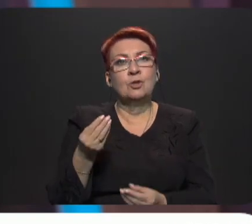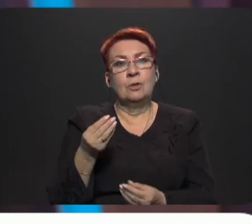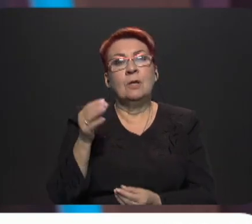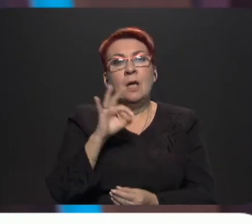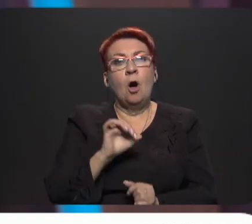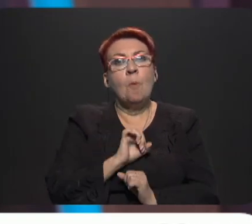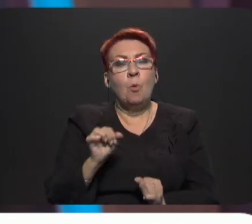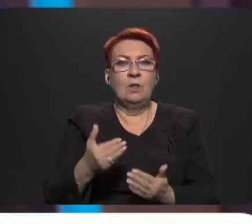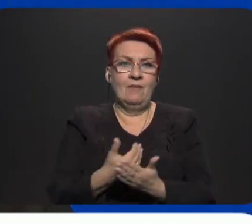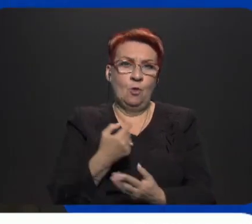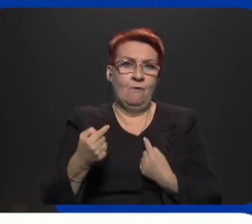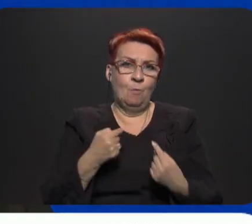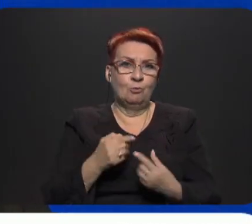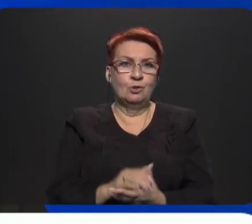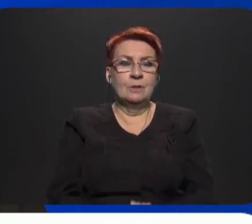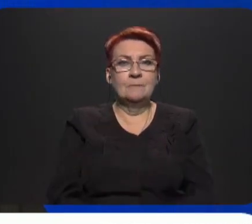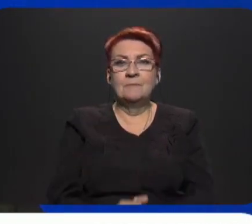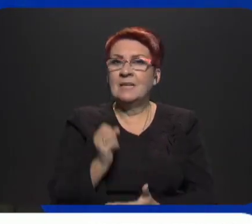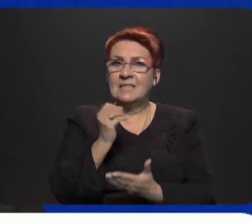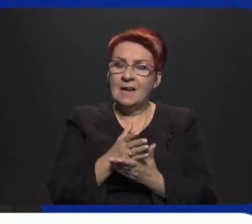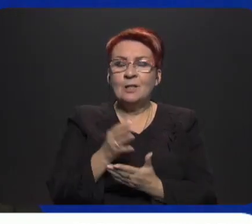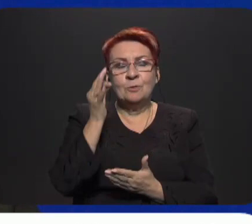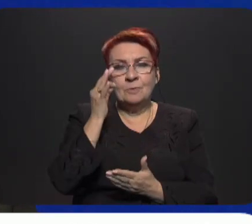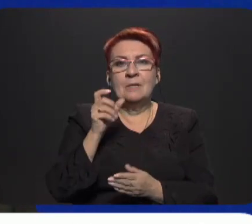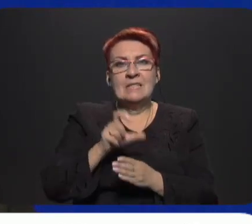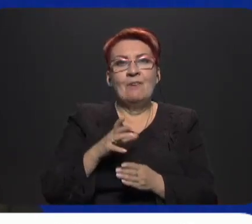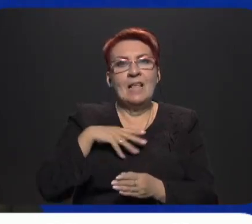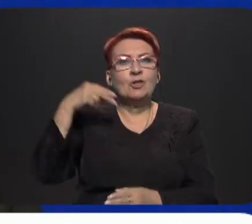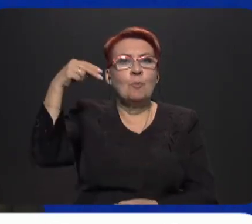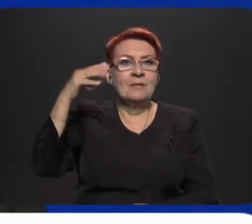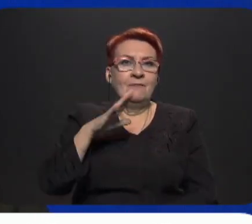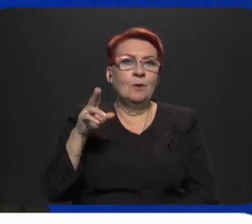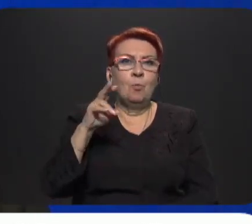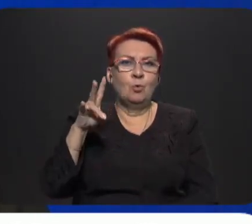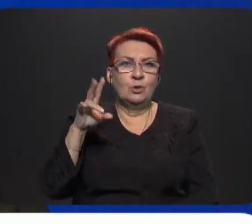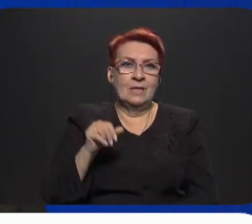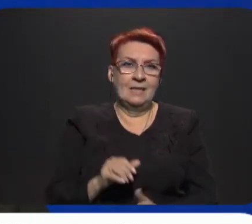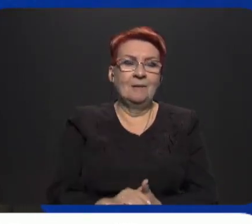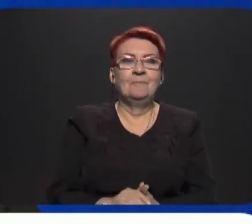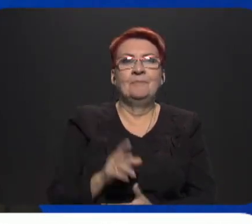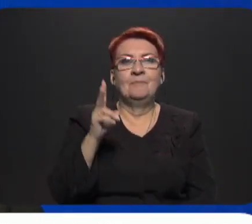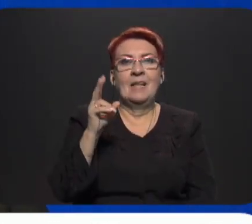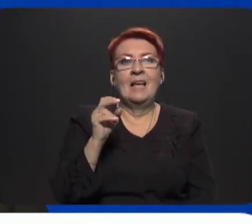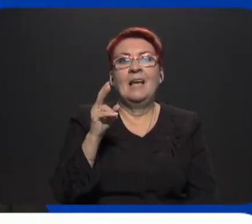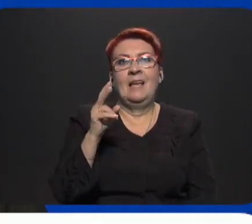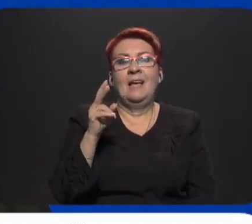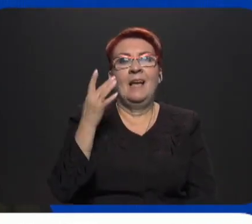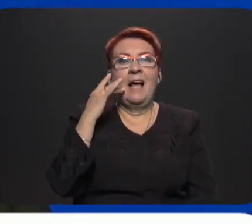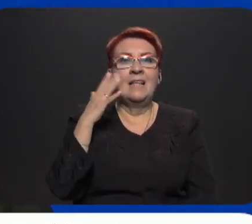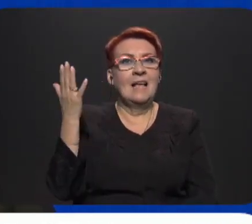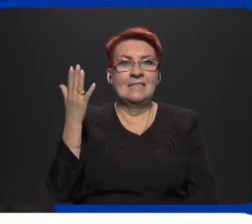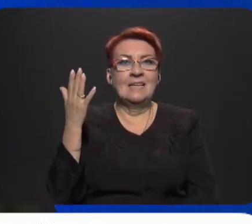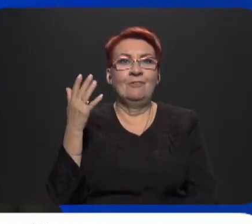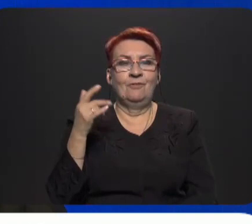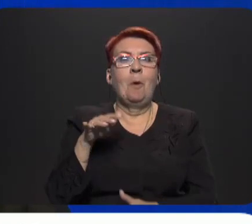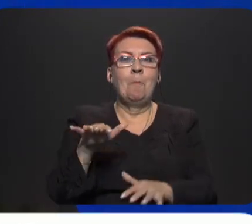подвиге новомучеников. Ну, сразу вспоминаются слова нашего президента по поводу вот канадского этого парламента. Да, говорит, если тот человек